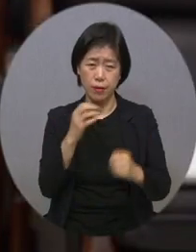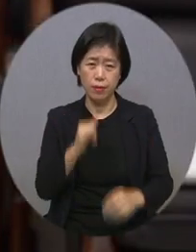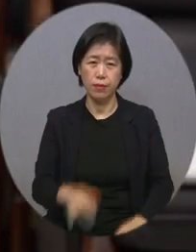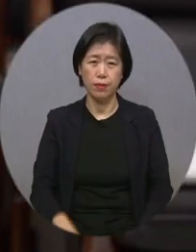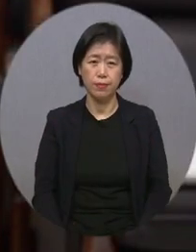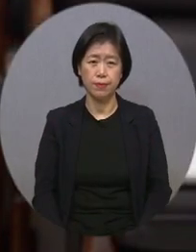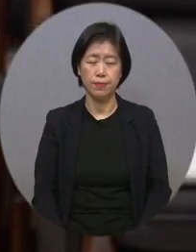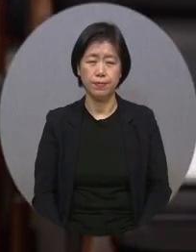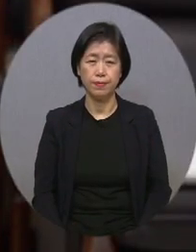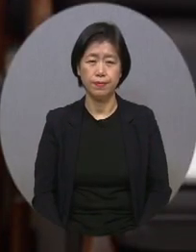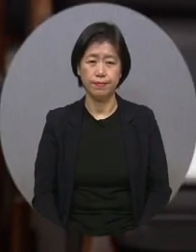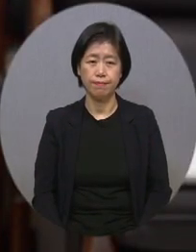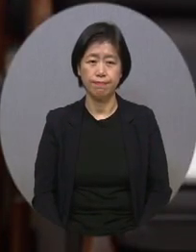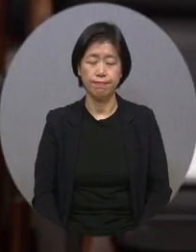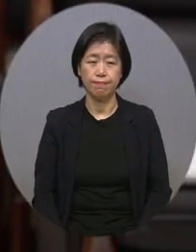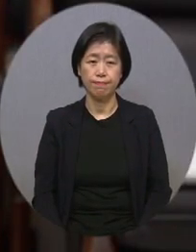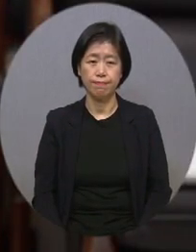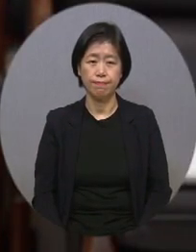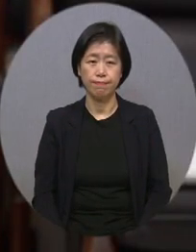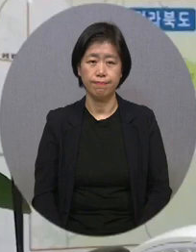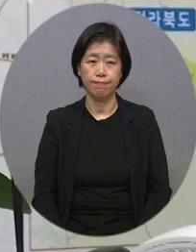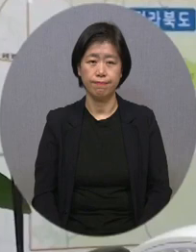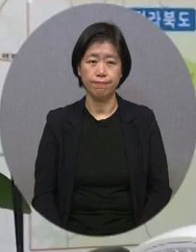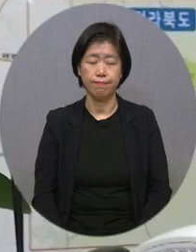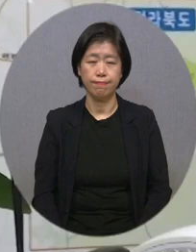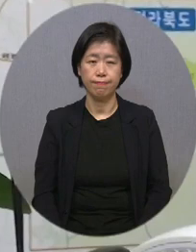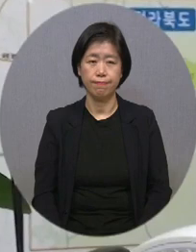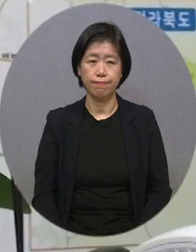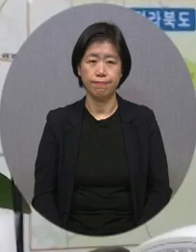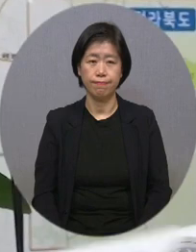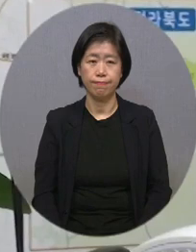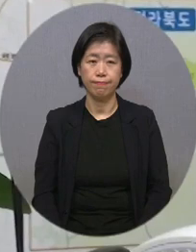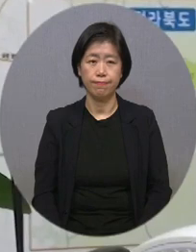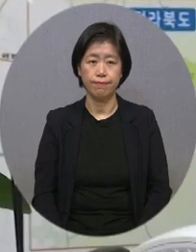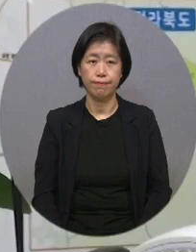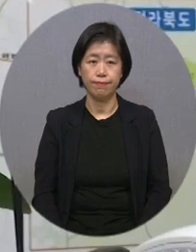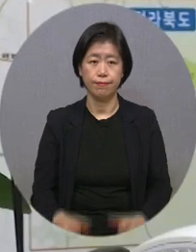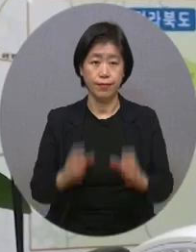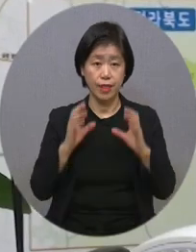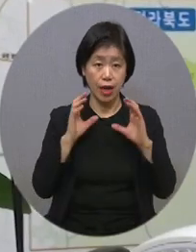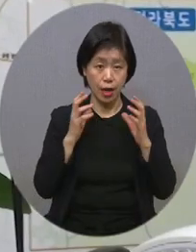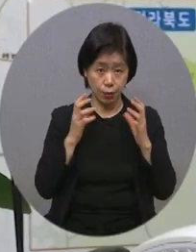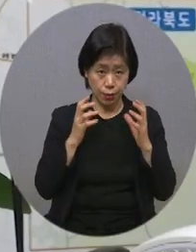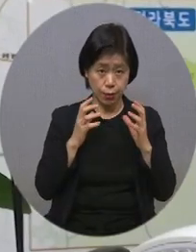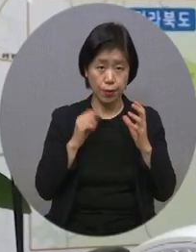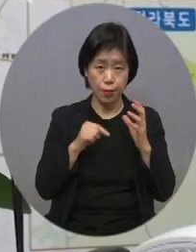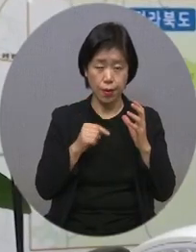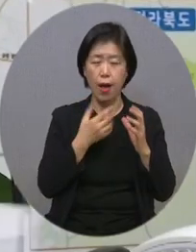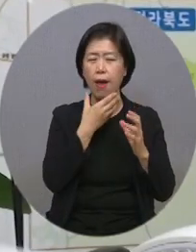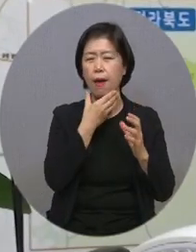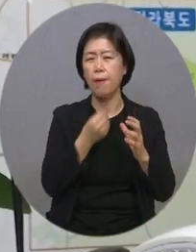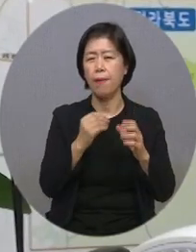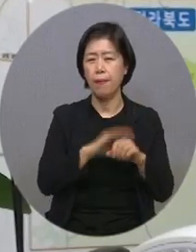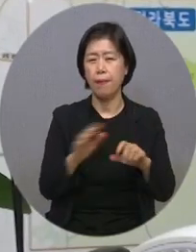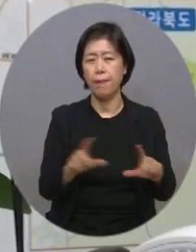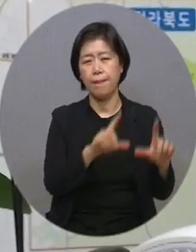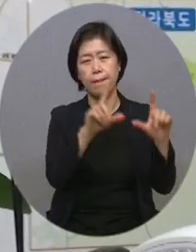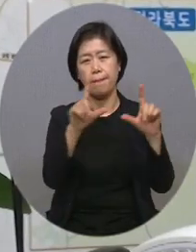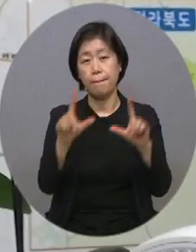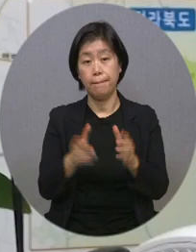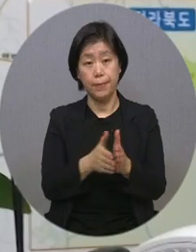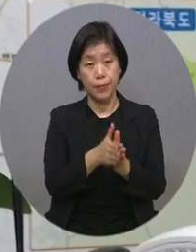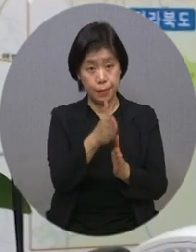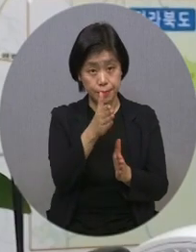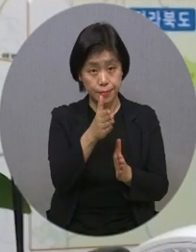크게 대두되고 있잖아요. 고령화 시대에 대해서. 예. 그 아동들이 행복하게 잘 사는 도시,